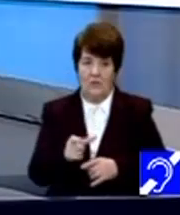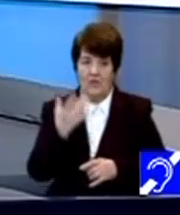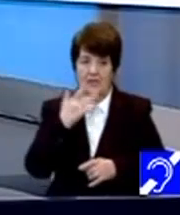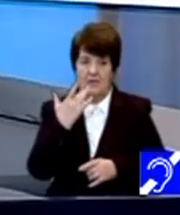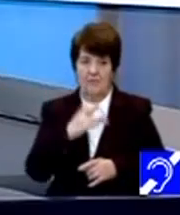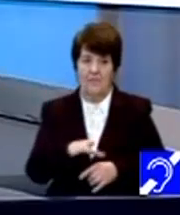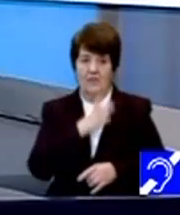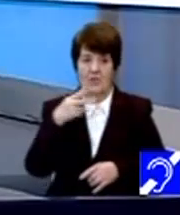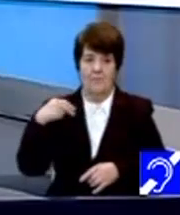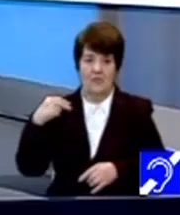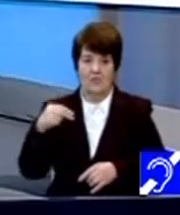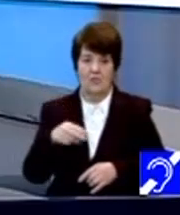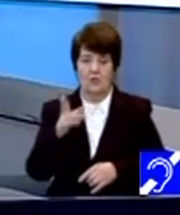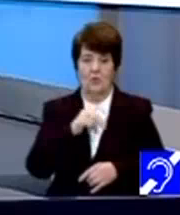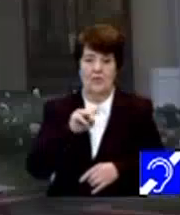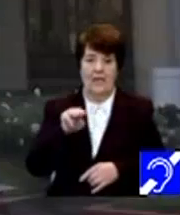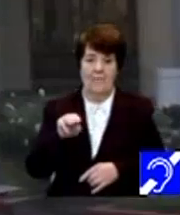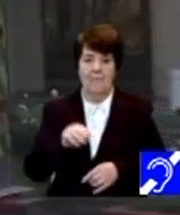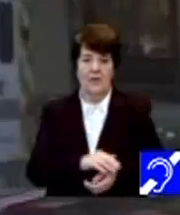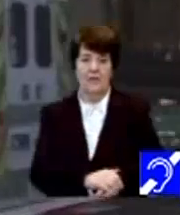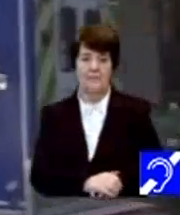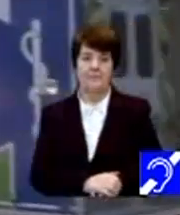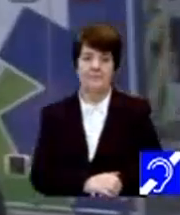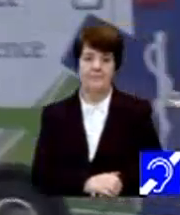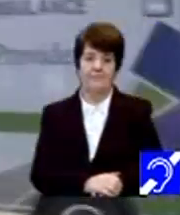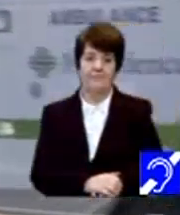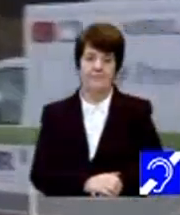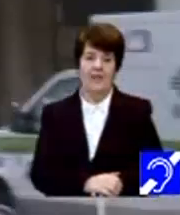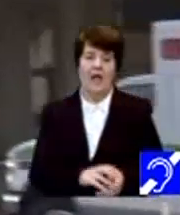persoană vaccinată din Statele Unite va fi președintele Donald Trump.